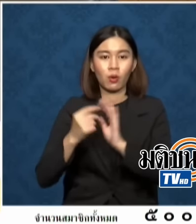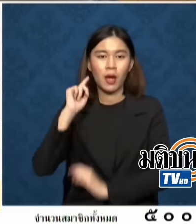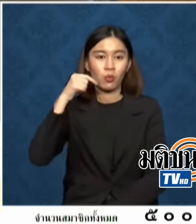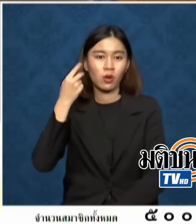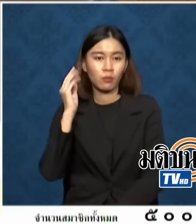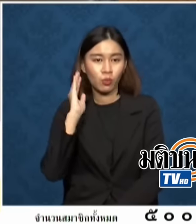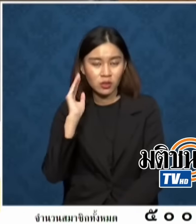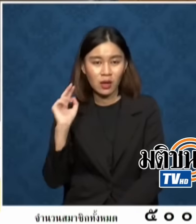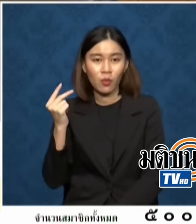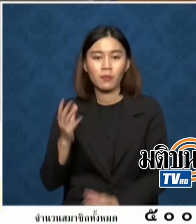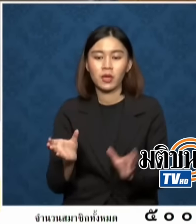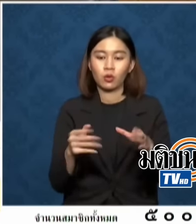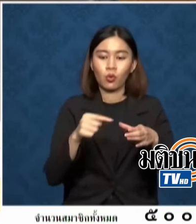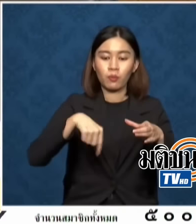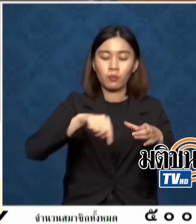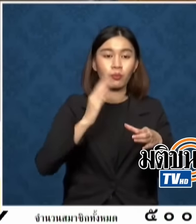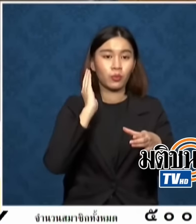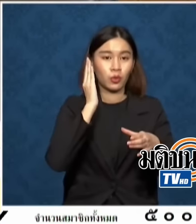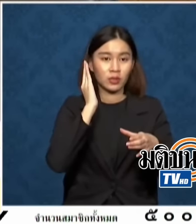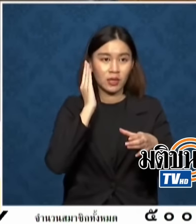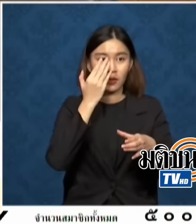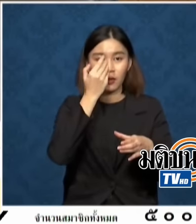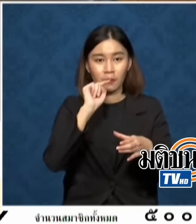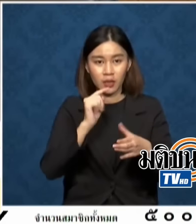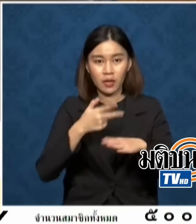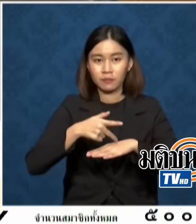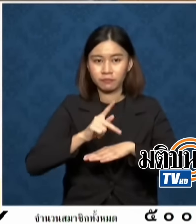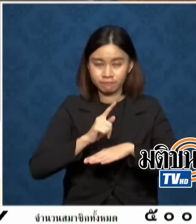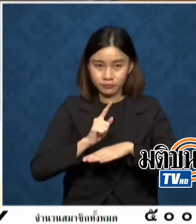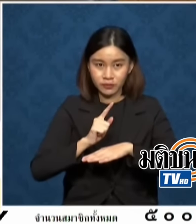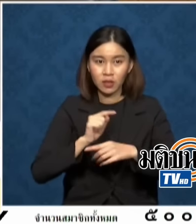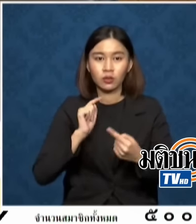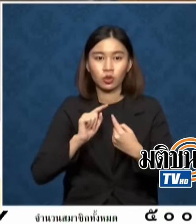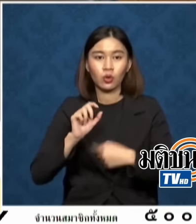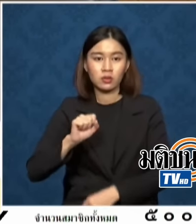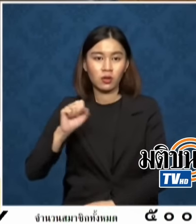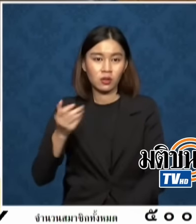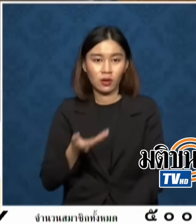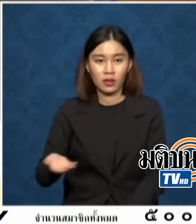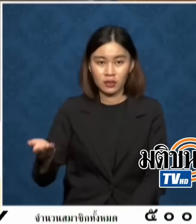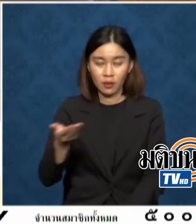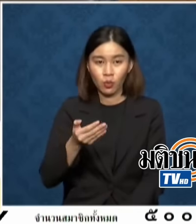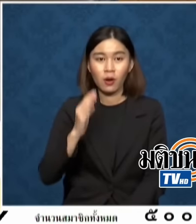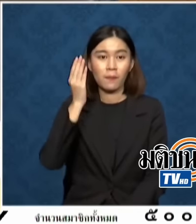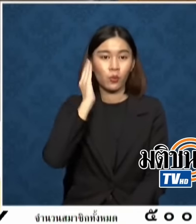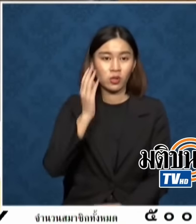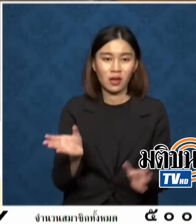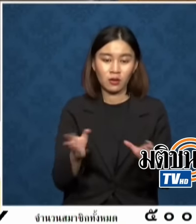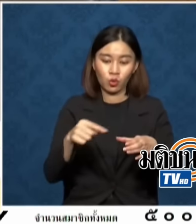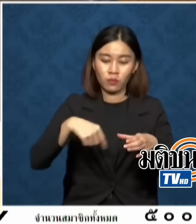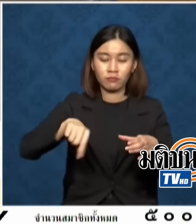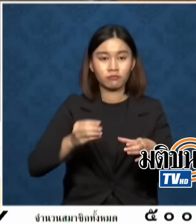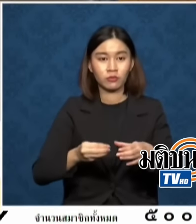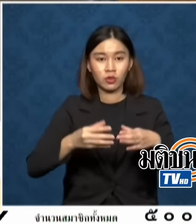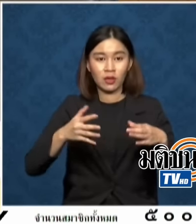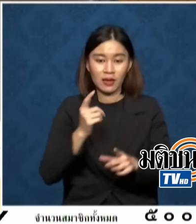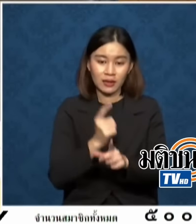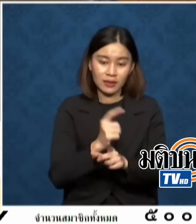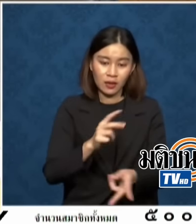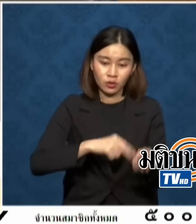ายมีผู้ชายจำนวนมากนะคะท่านประธานและท่านส.ส.ทุกท่านผู้ชายจำนวนมากค่ะที่เลี้ยง